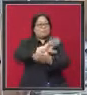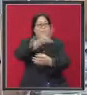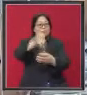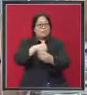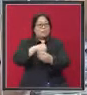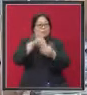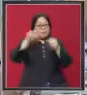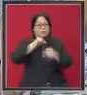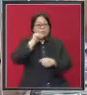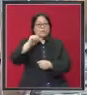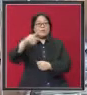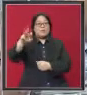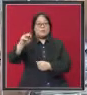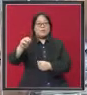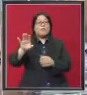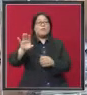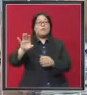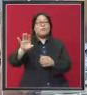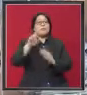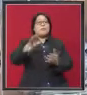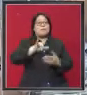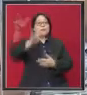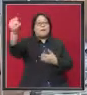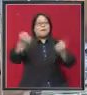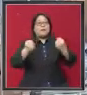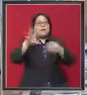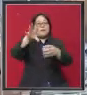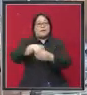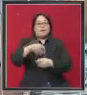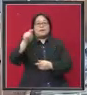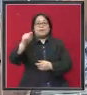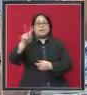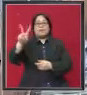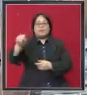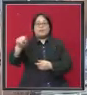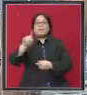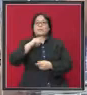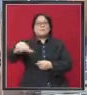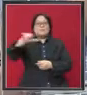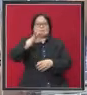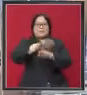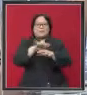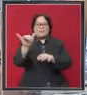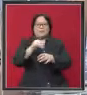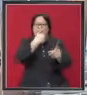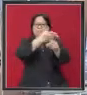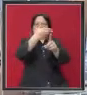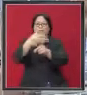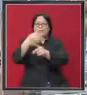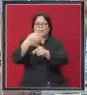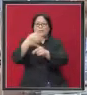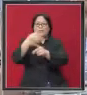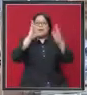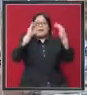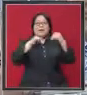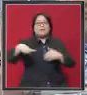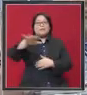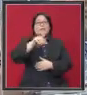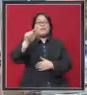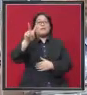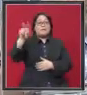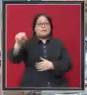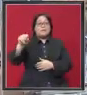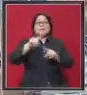menerima moratorium? Pilot dia masuk T20, tetapi kita tahu ramai pilot yang dibuang kerja. Kita harap mereka yang T20